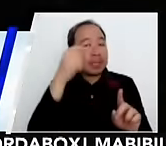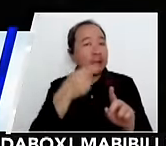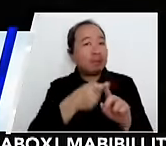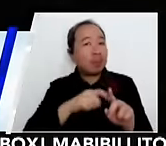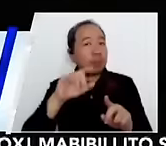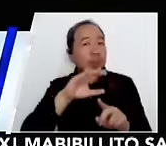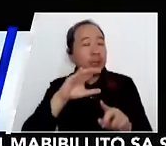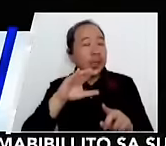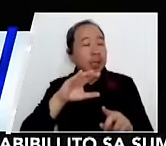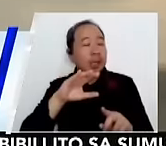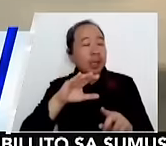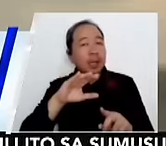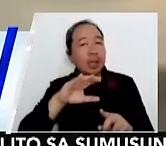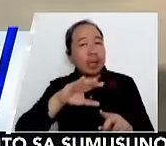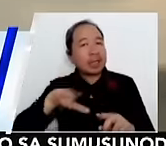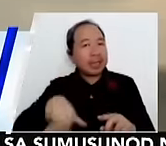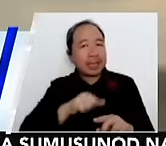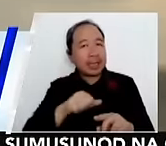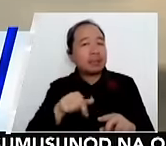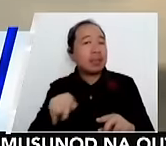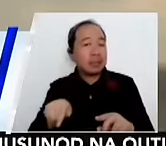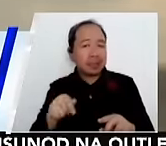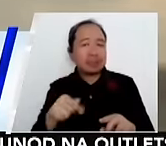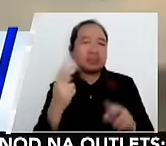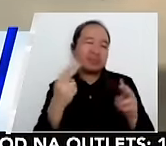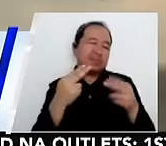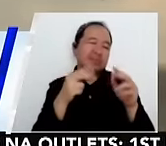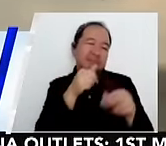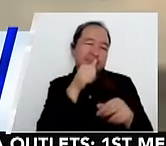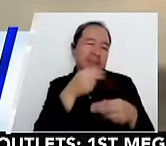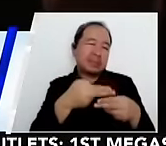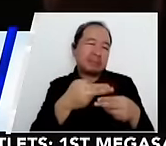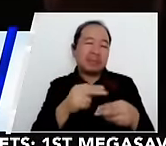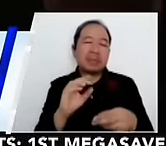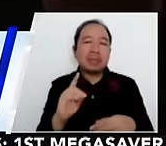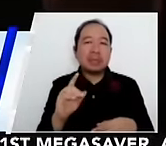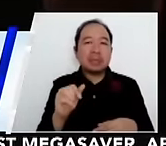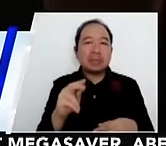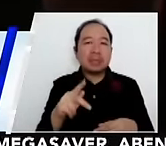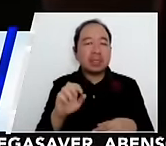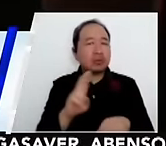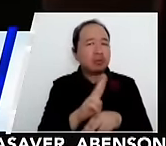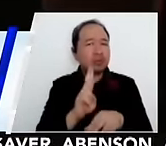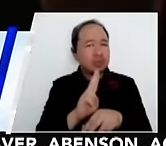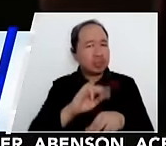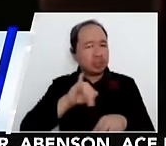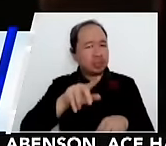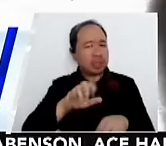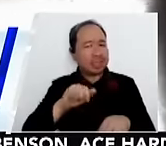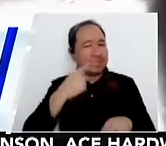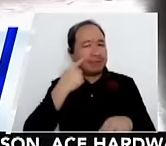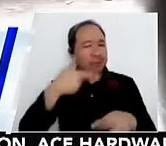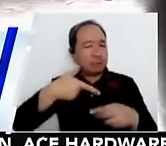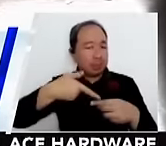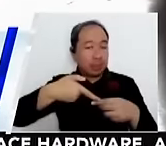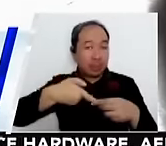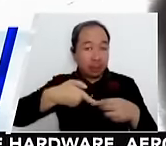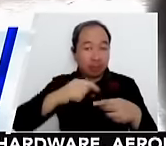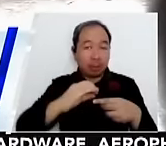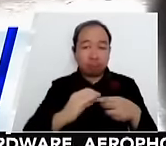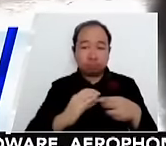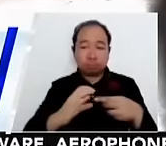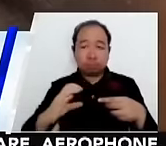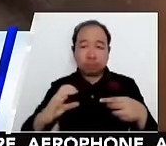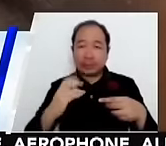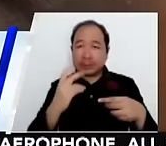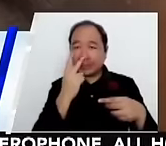sa pangalang Dante, ginamit daw ito para lumaki ang kanyang ari. Taong